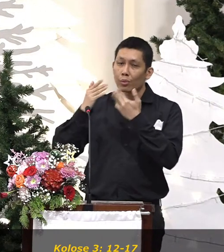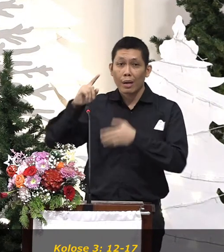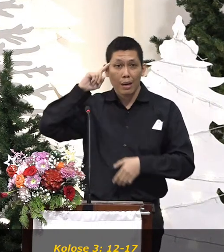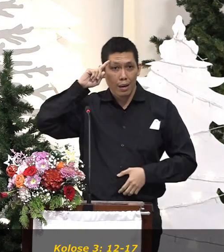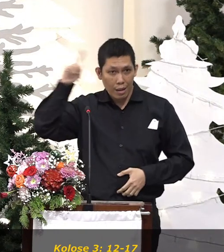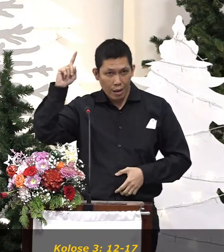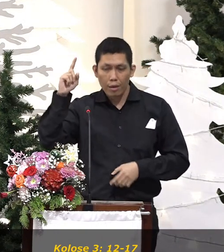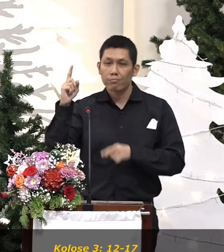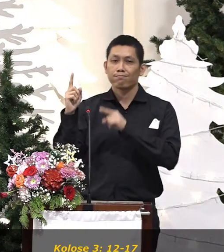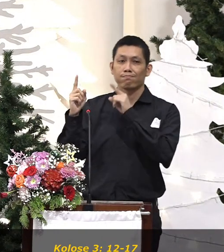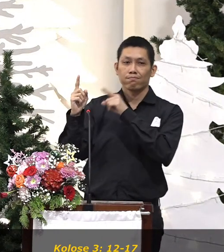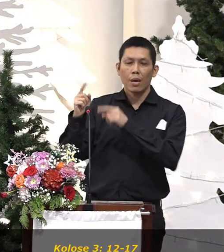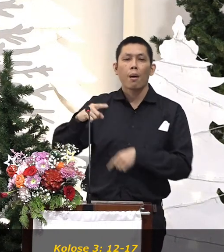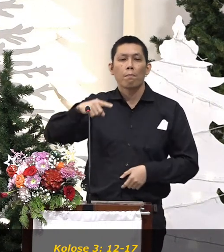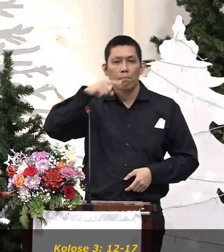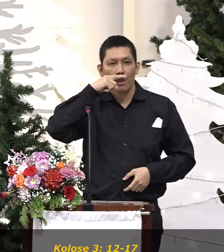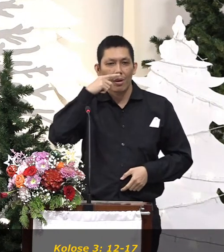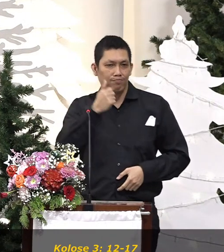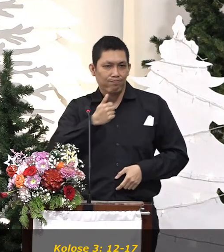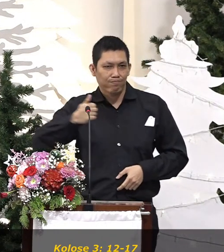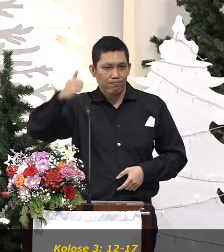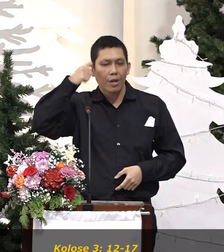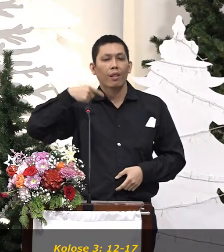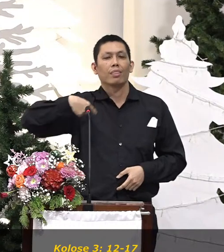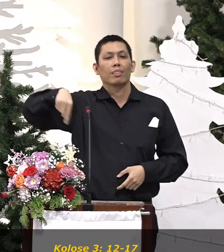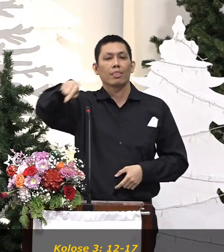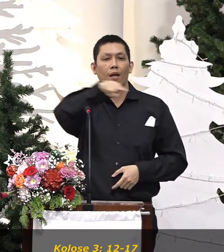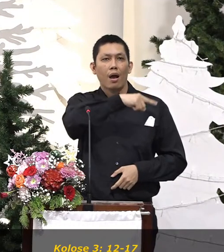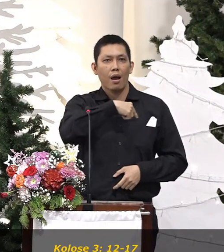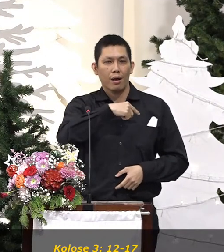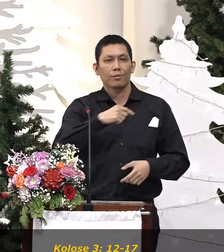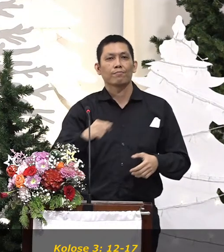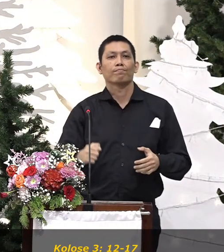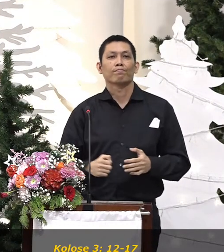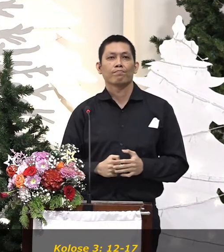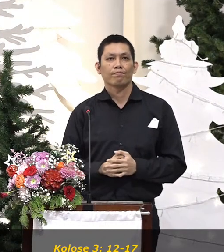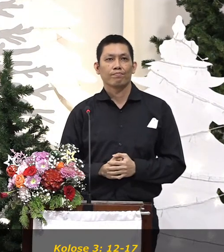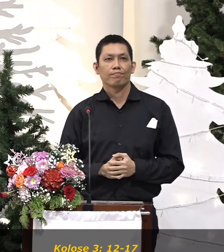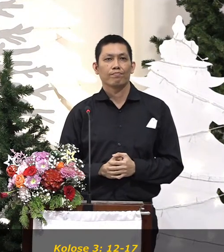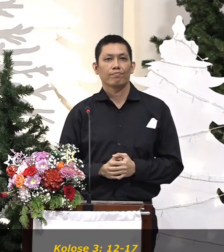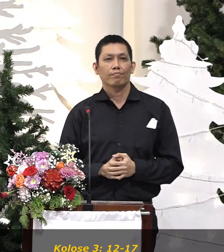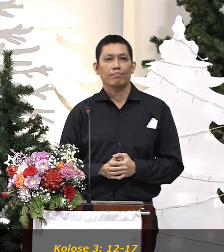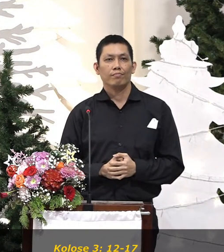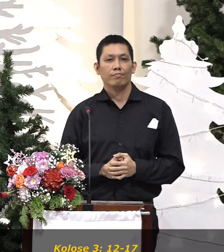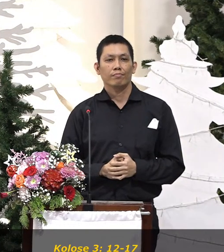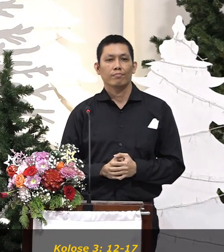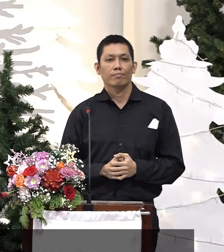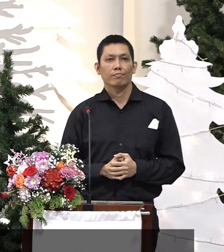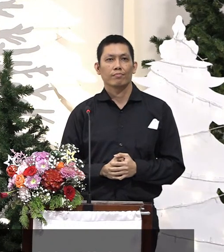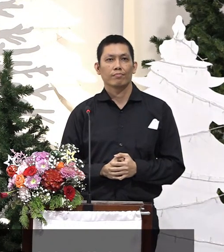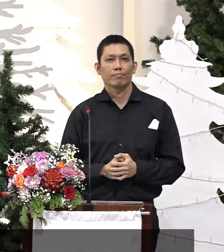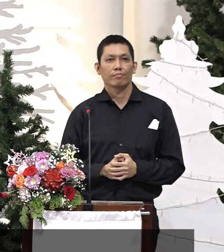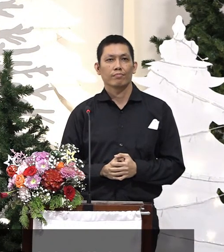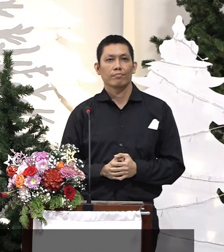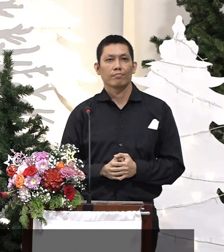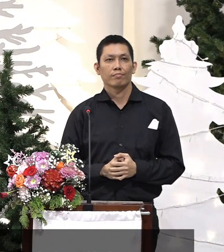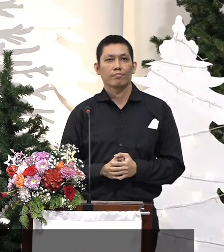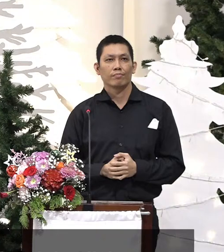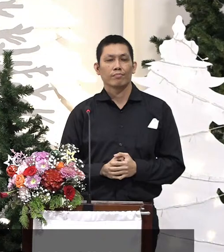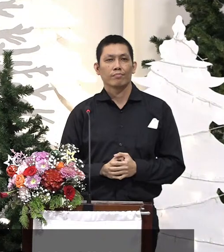Yesus, sambil mengucap syukur oleh dia kepada Allah Bapa kita.